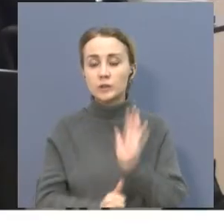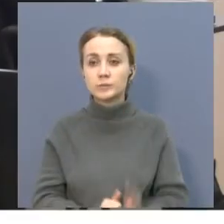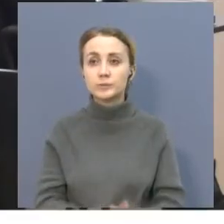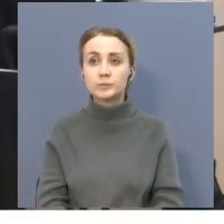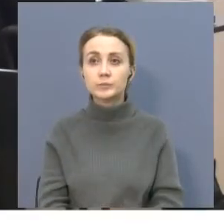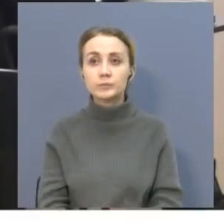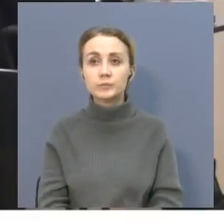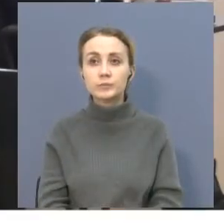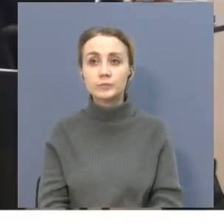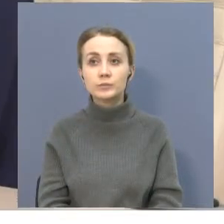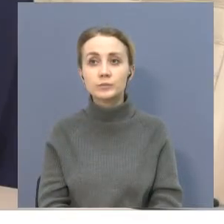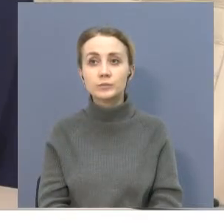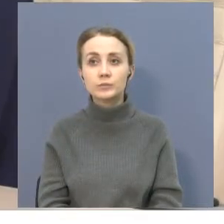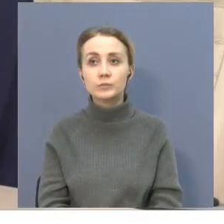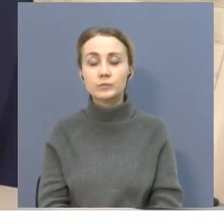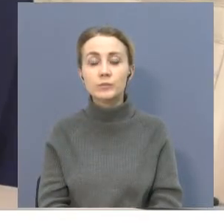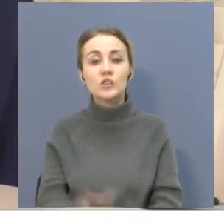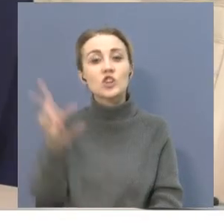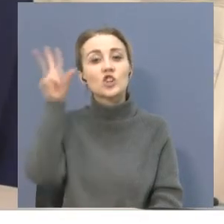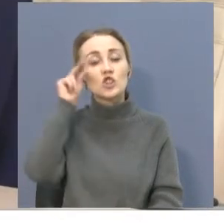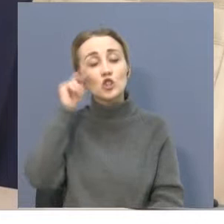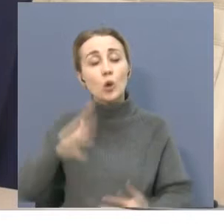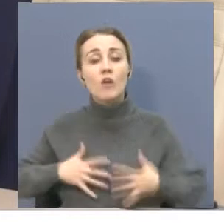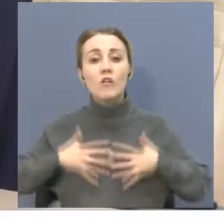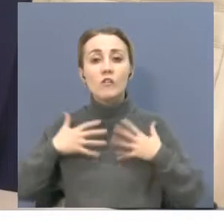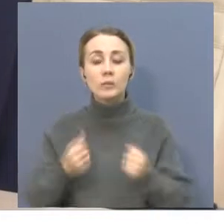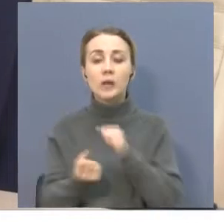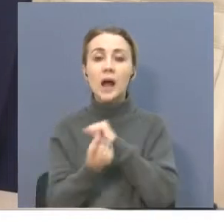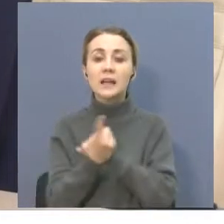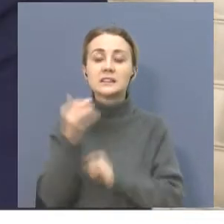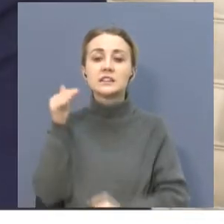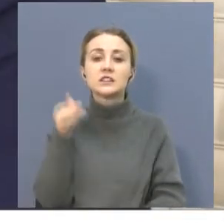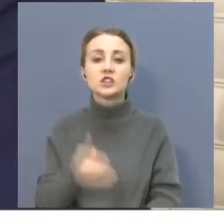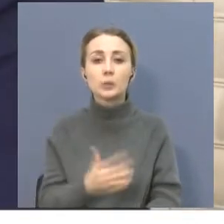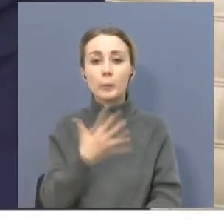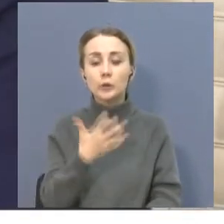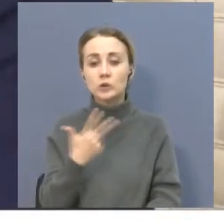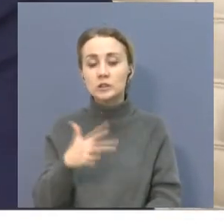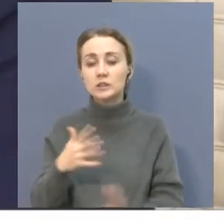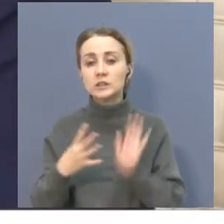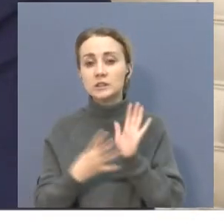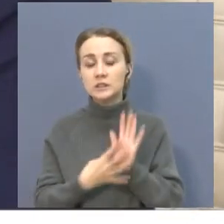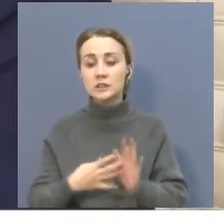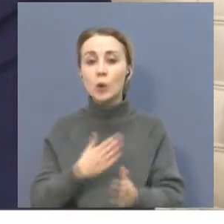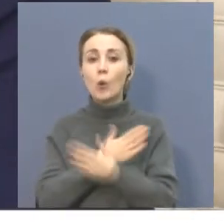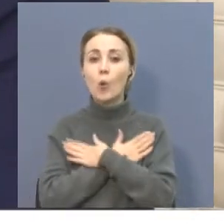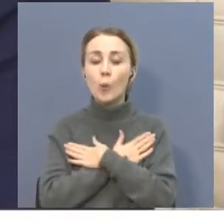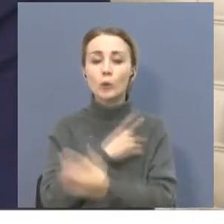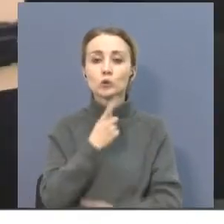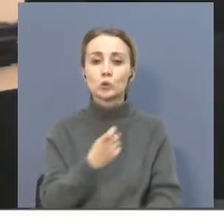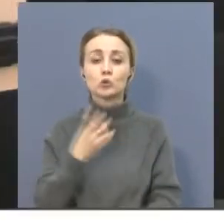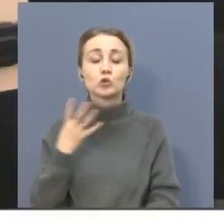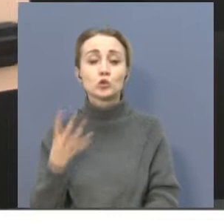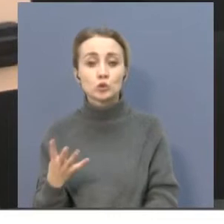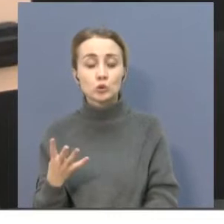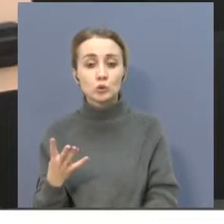18 ақпандағы ақпаратқа сәйкес облыста 529 науқас стационарлық, 657 науқас амбулаториялық ем алып жатыр.